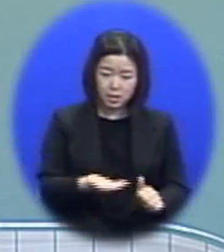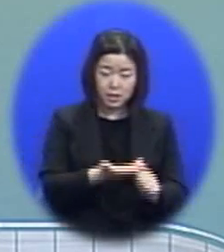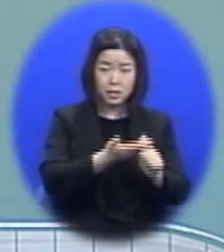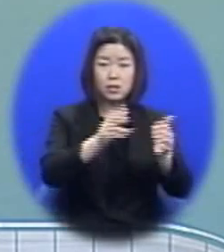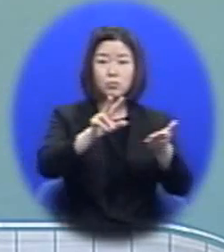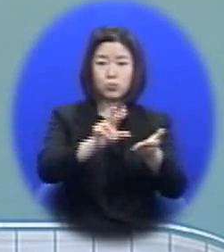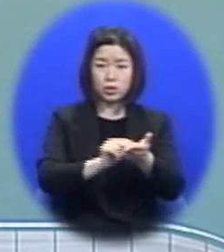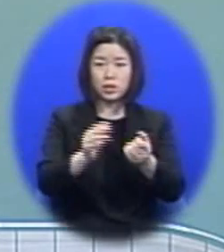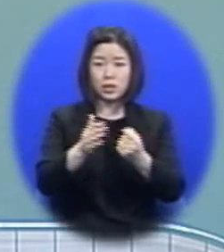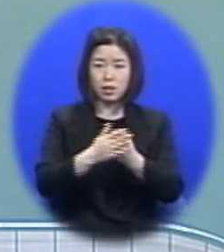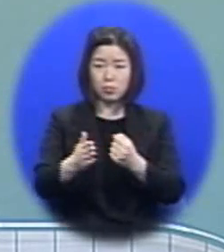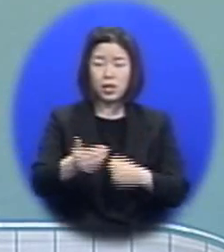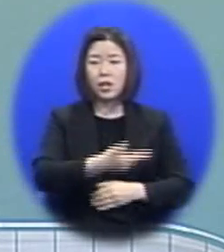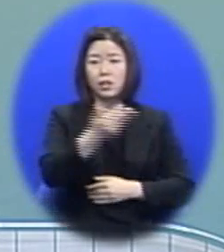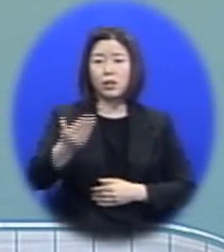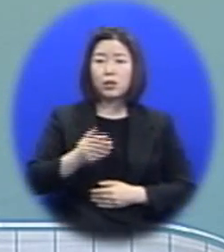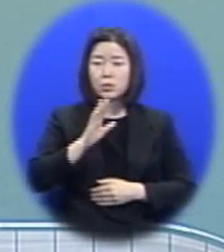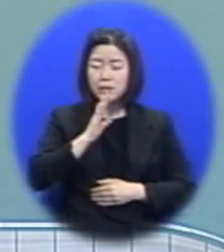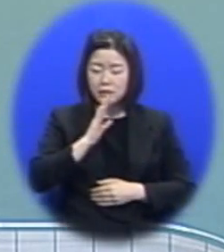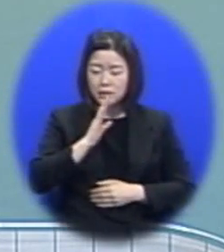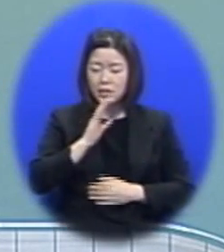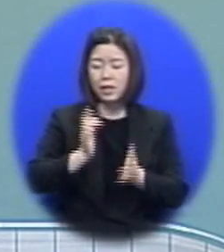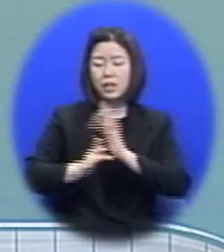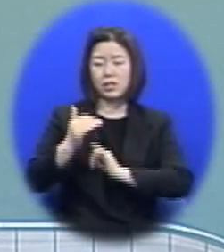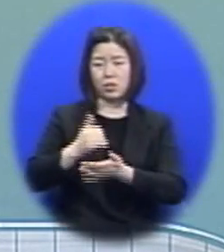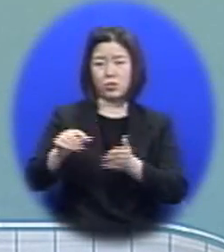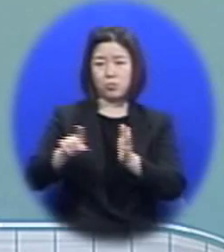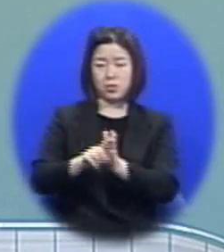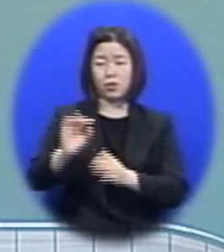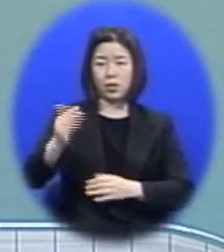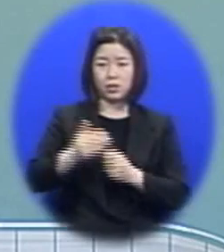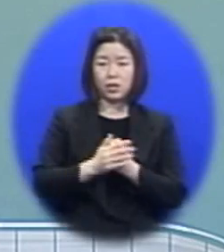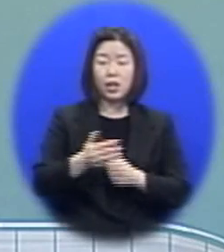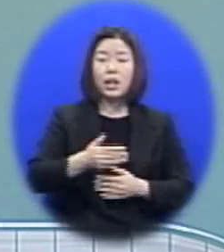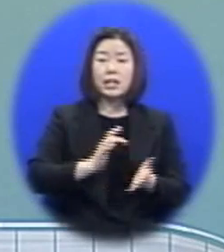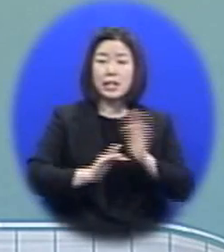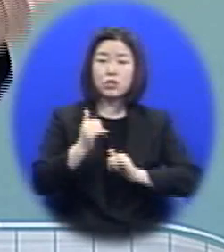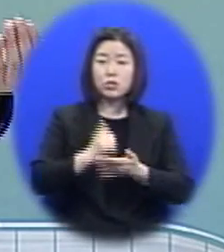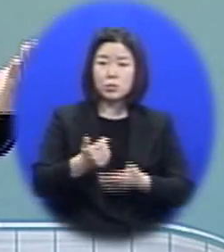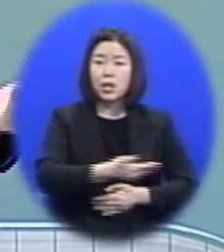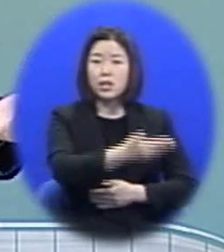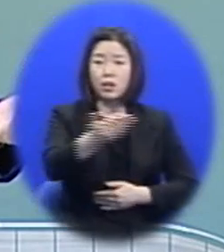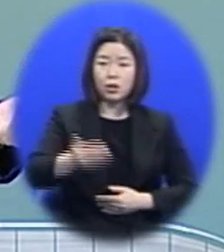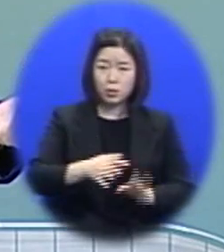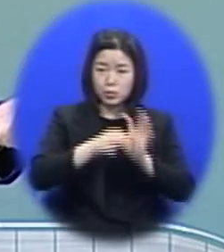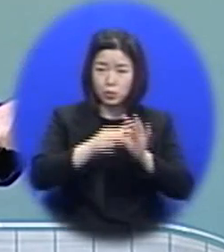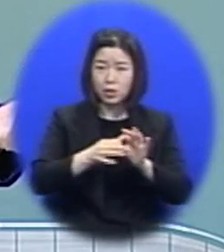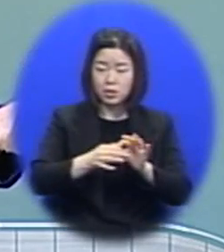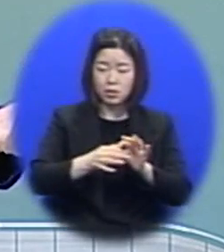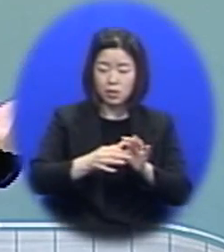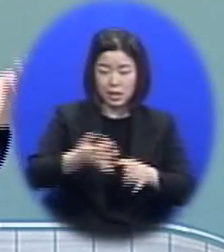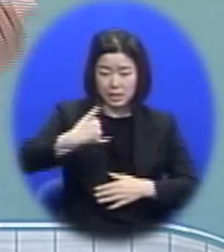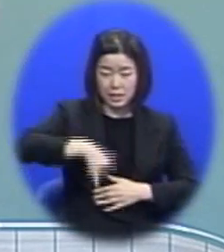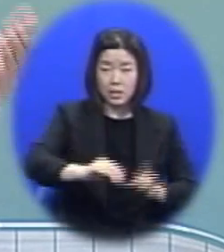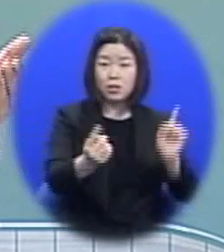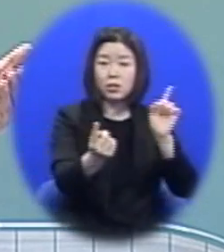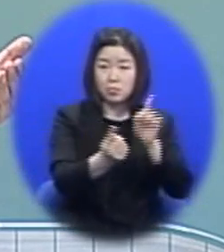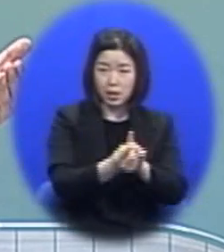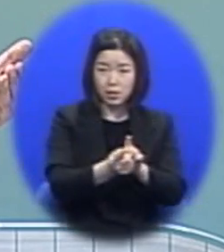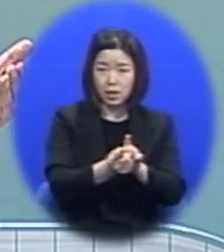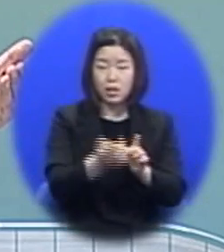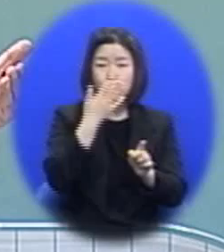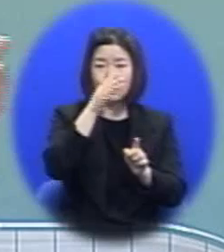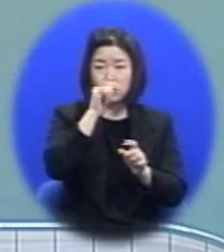때문에 여러분이 진짜 예수를 믿으셔야 돼요 예수님이 여러분을 통해서 자녀를 만날 수 있도록 그렇게